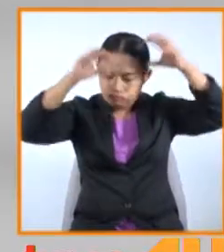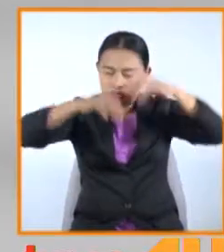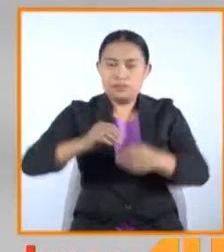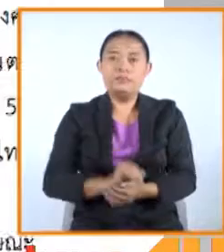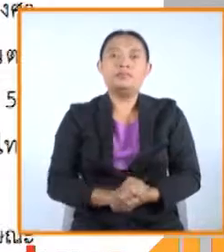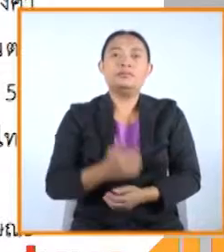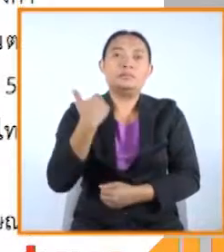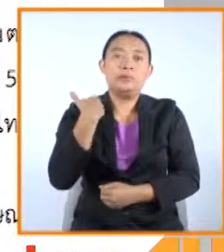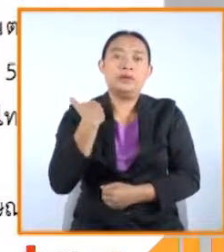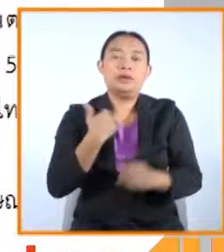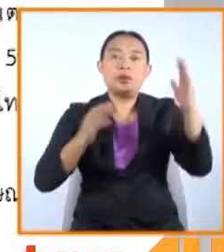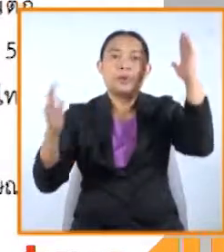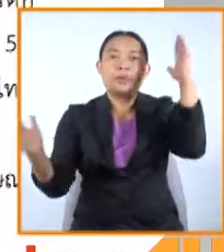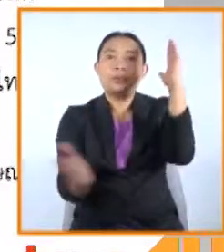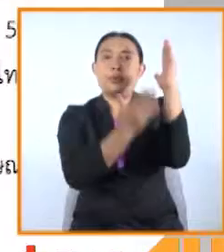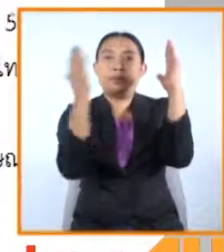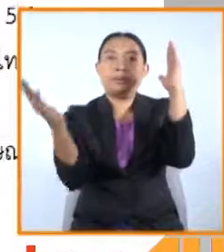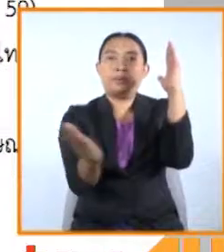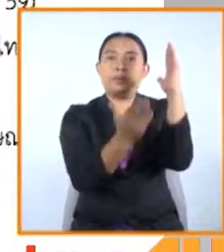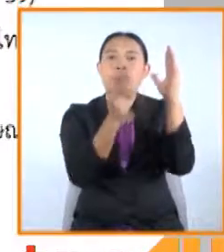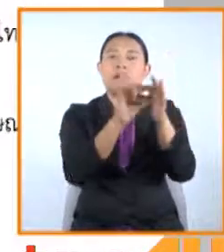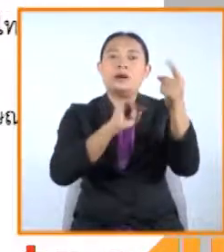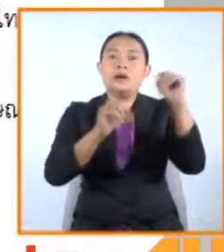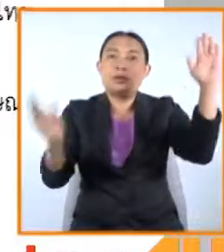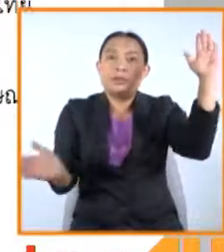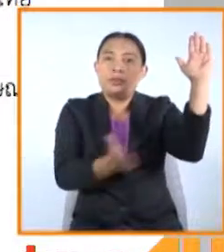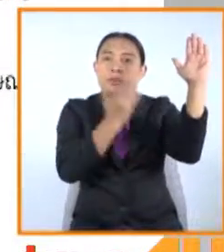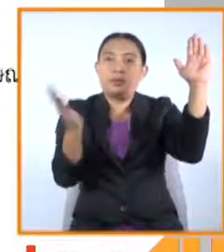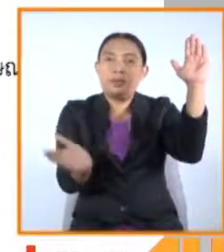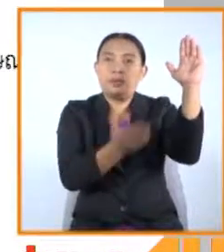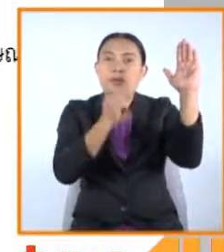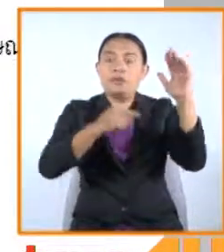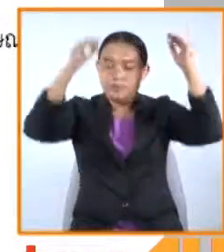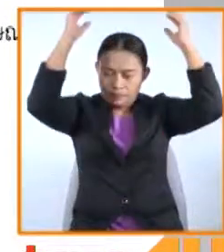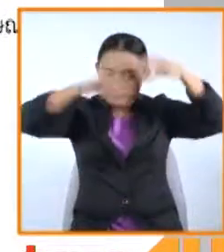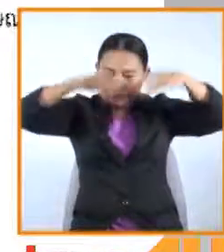ตะวันตกเฉียงใต้จะทำให้ภาคตะวันออกและภาคใต้ฝั่งตะวันตกมีฝนตกหนักบางแห่งค่ะ